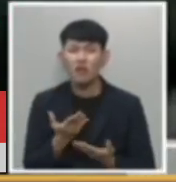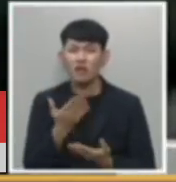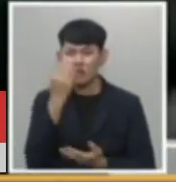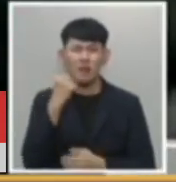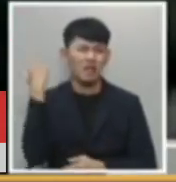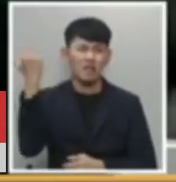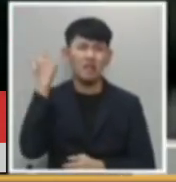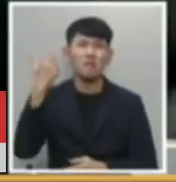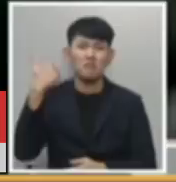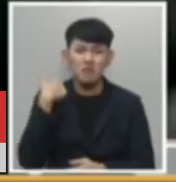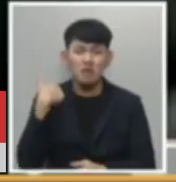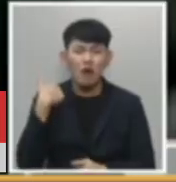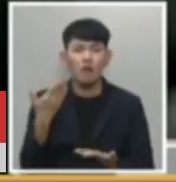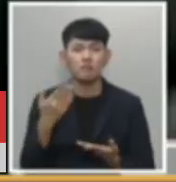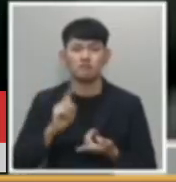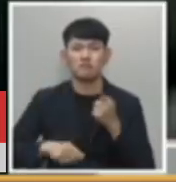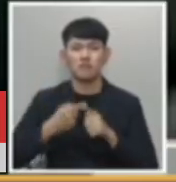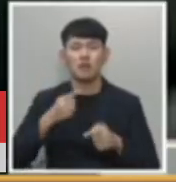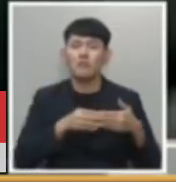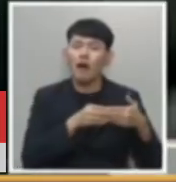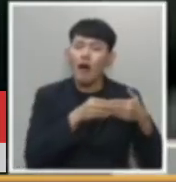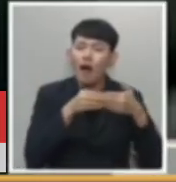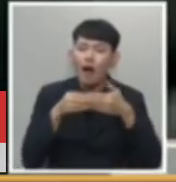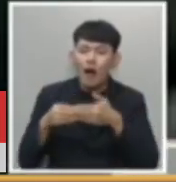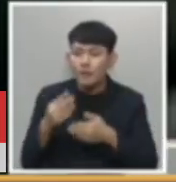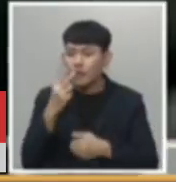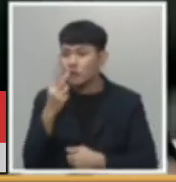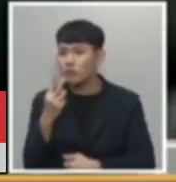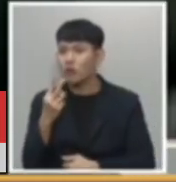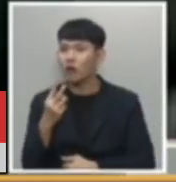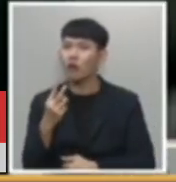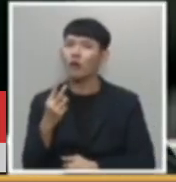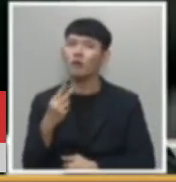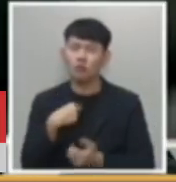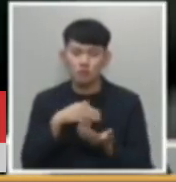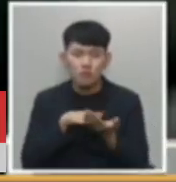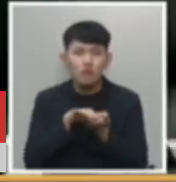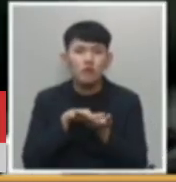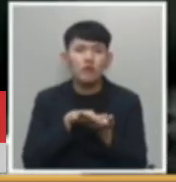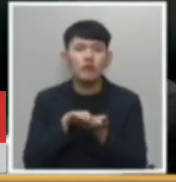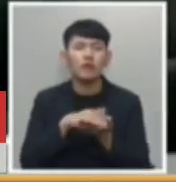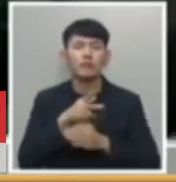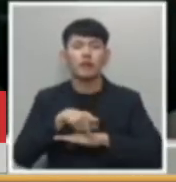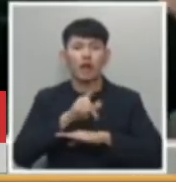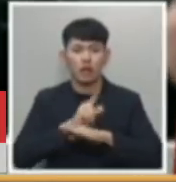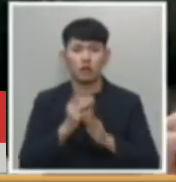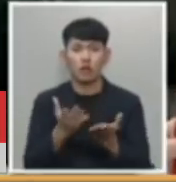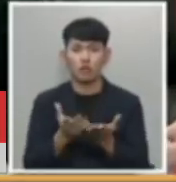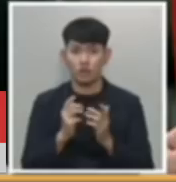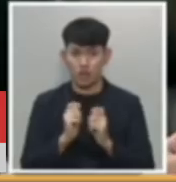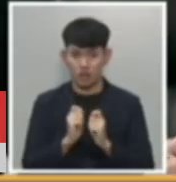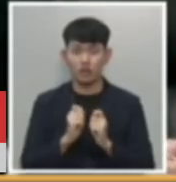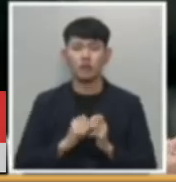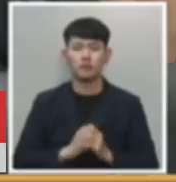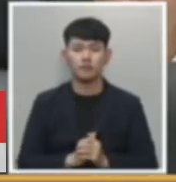ครับเพื่อนผมเลยพาไปดูครับท่านประธานครับผมขออนุญาตท่านประธานครับให้ดูครับ